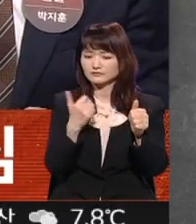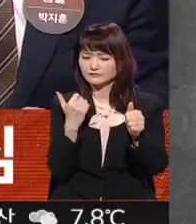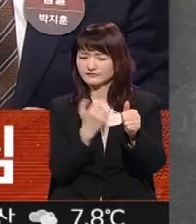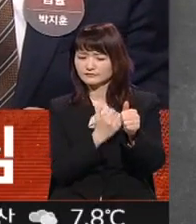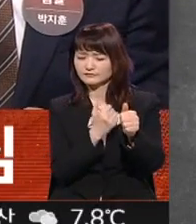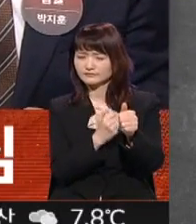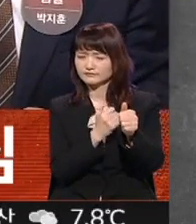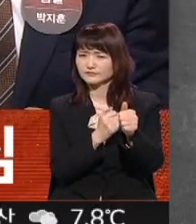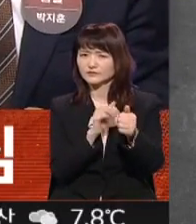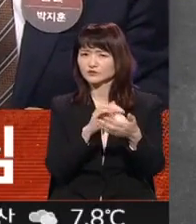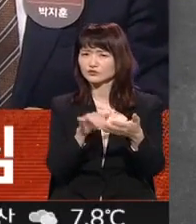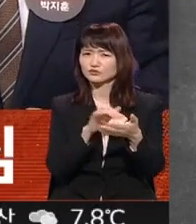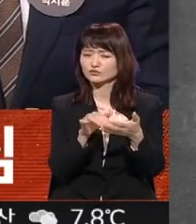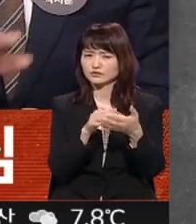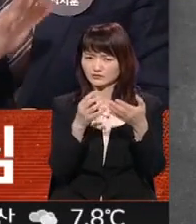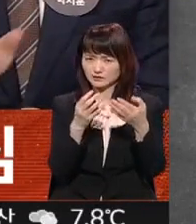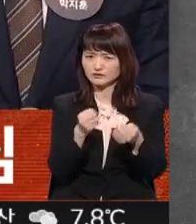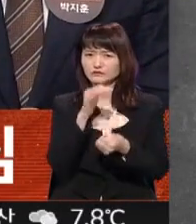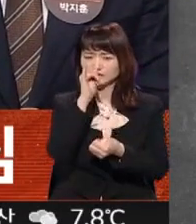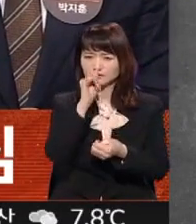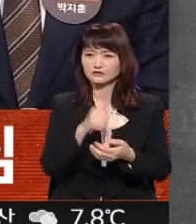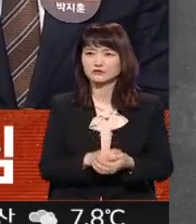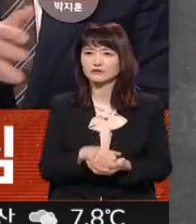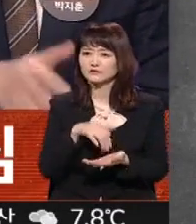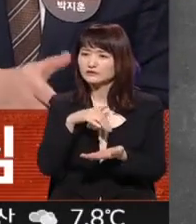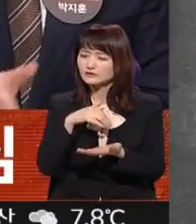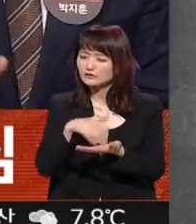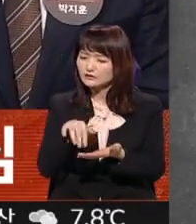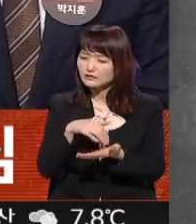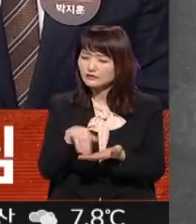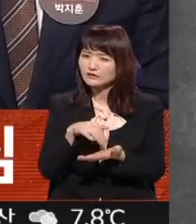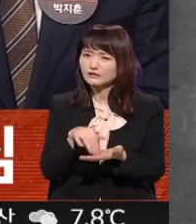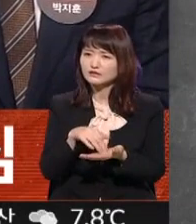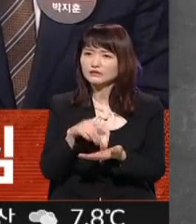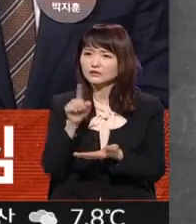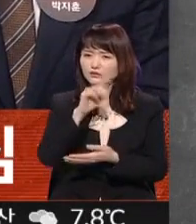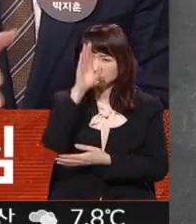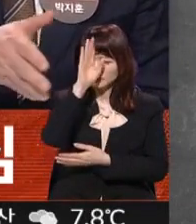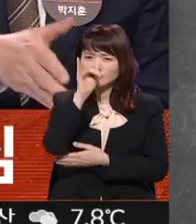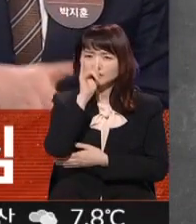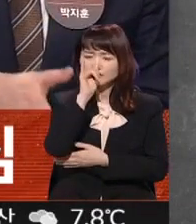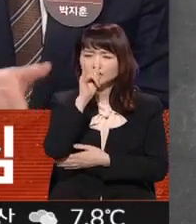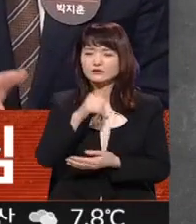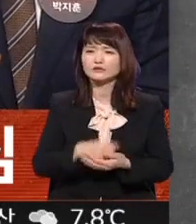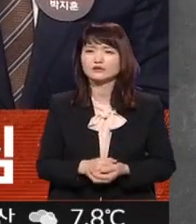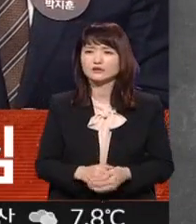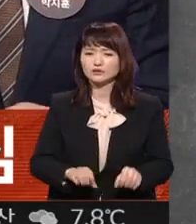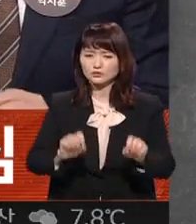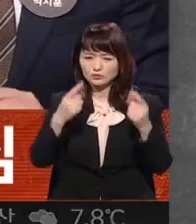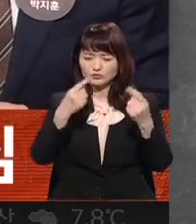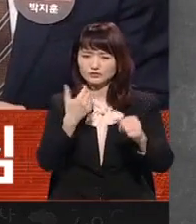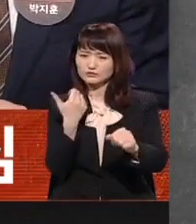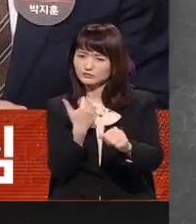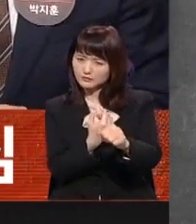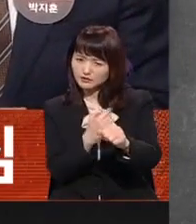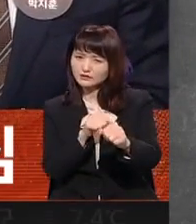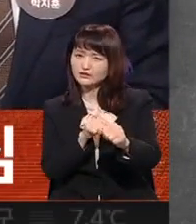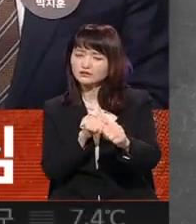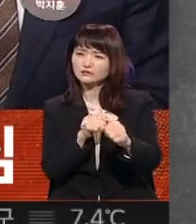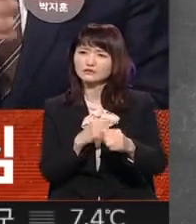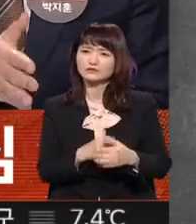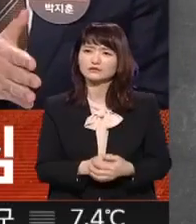받은 정황이 지금 보이는 겁니다 그래서 암만 계산을 해봐도 여러 질환이 있다고 가정하더라도 이것을 동시에 받는 것은